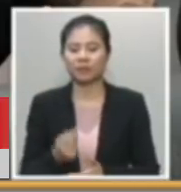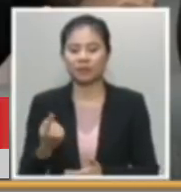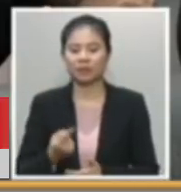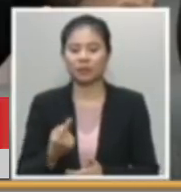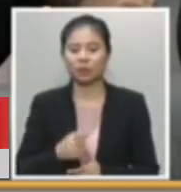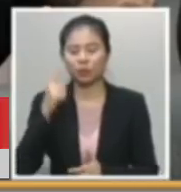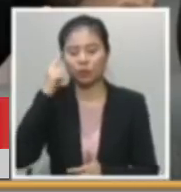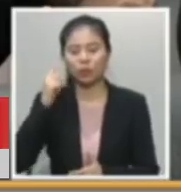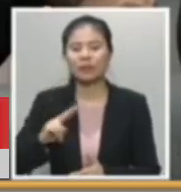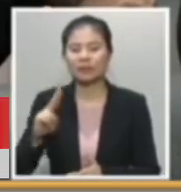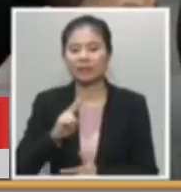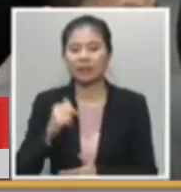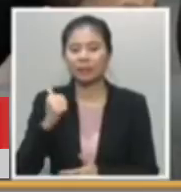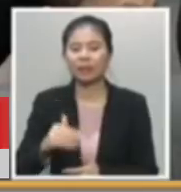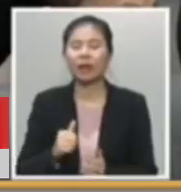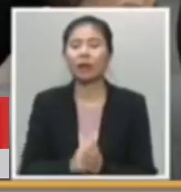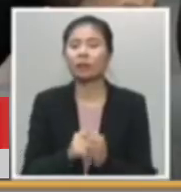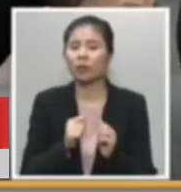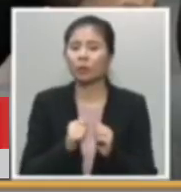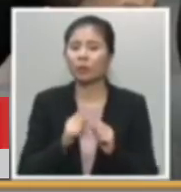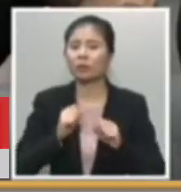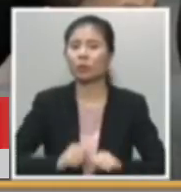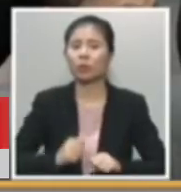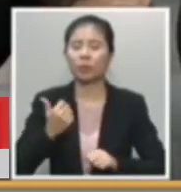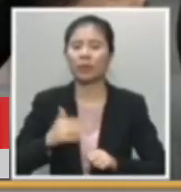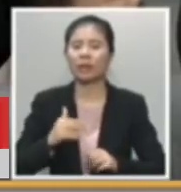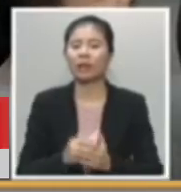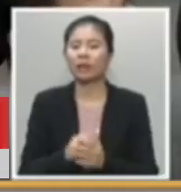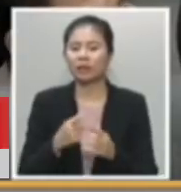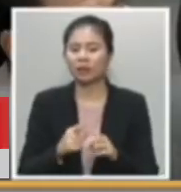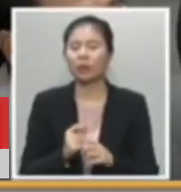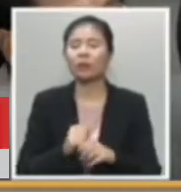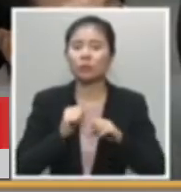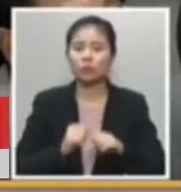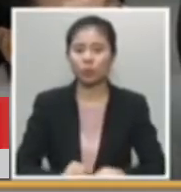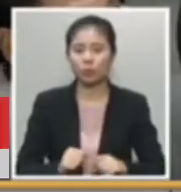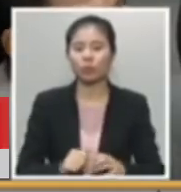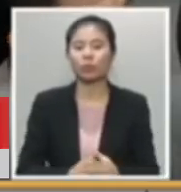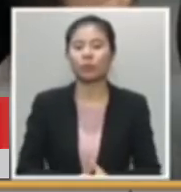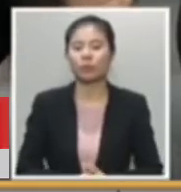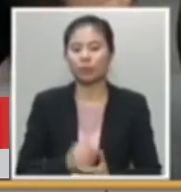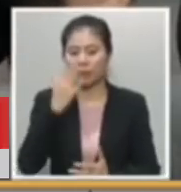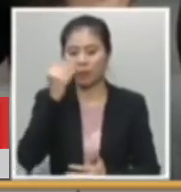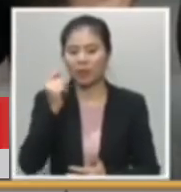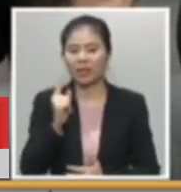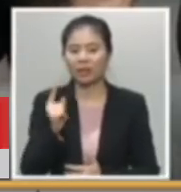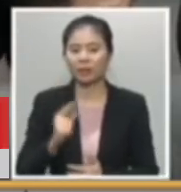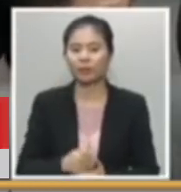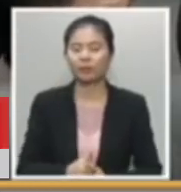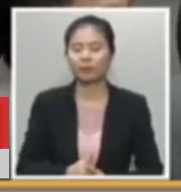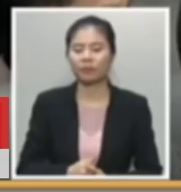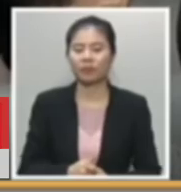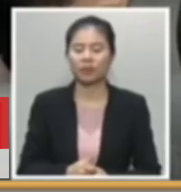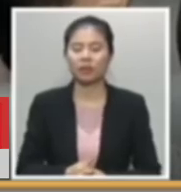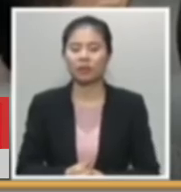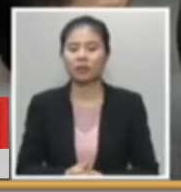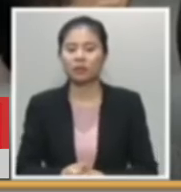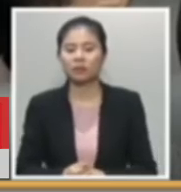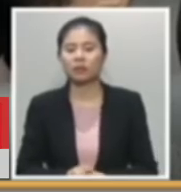ช้ไม่ได้อนุญาตไม่ได้อนุมัติไม่ได้ท่านก็อนุมัติลงไปเพื่ออะไรครับเพื่อจะได้มีการเป